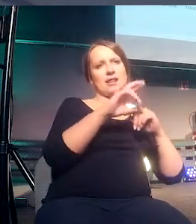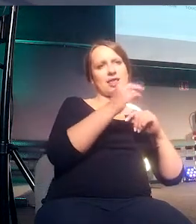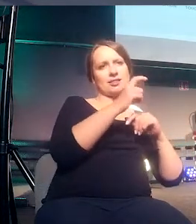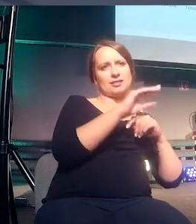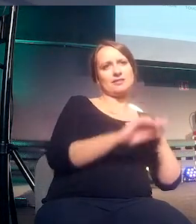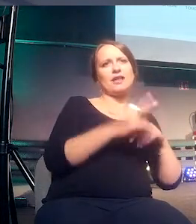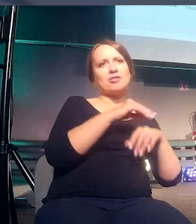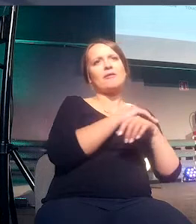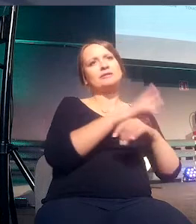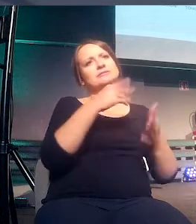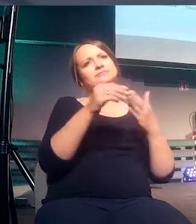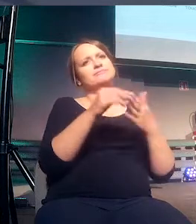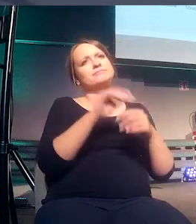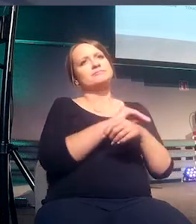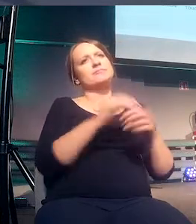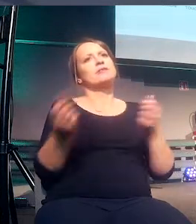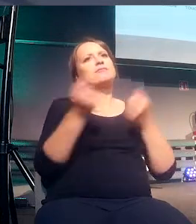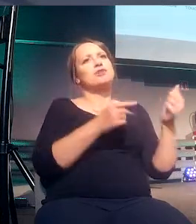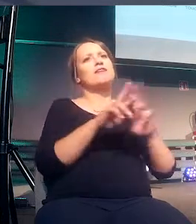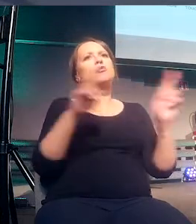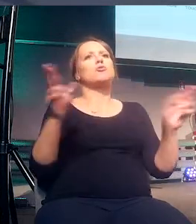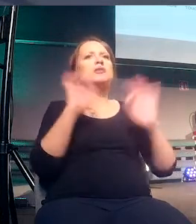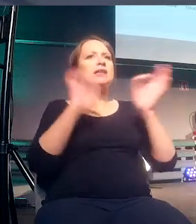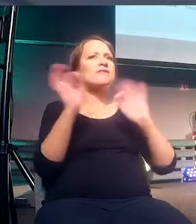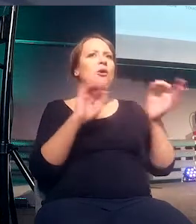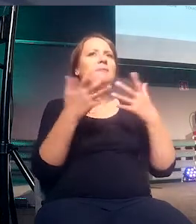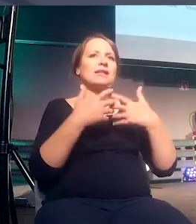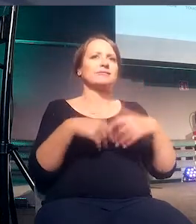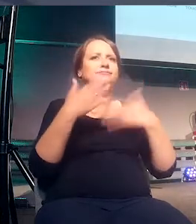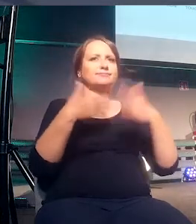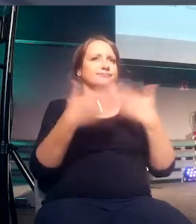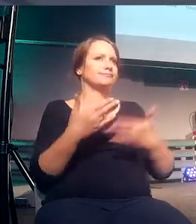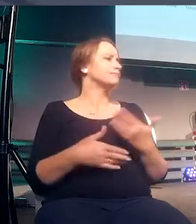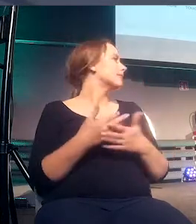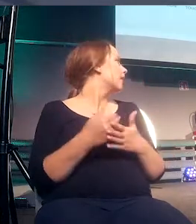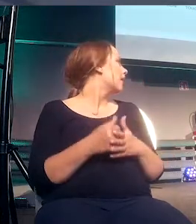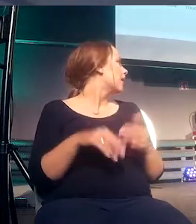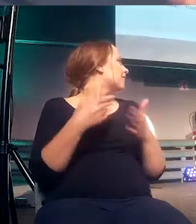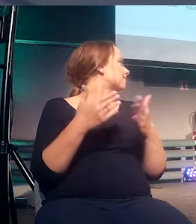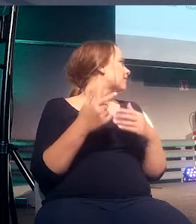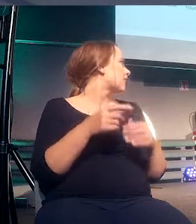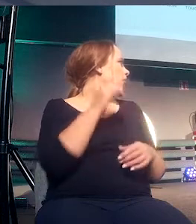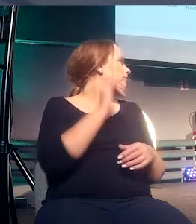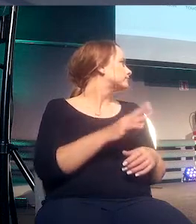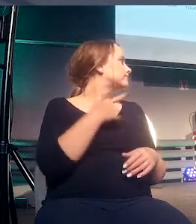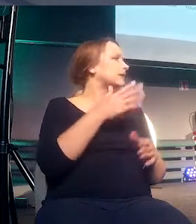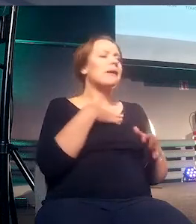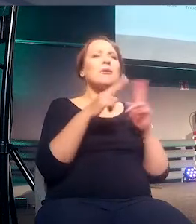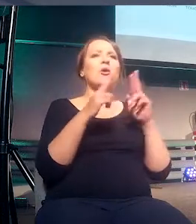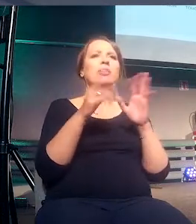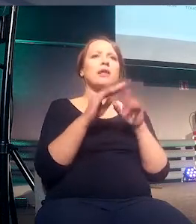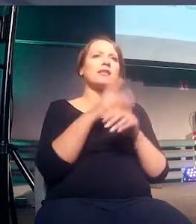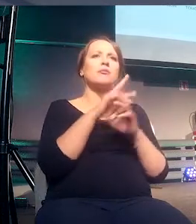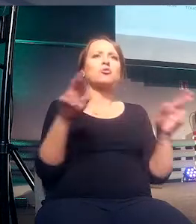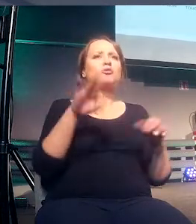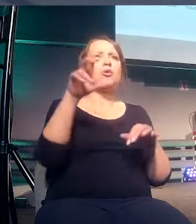metody przetwarzania danych i kanały marketingowe. Więc jakby dlatego na co dzień mamy do czynienia z całą inną